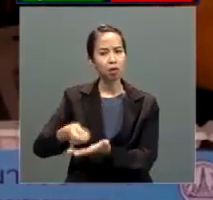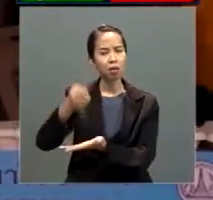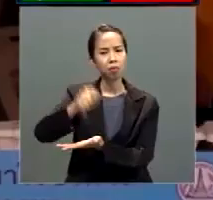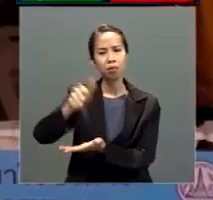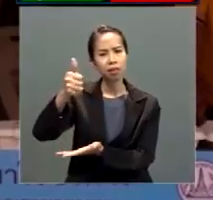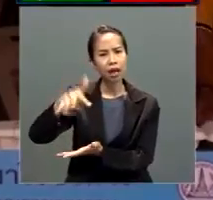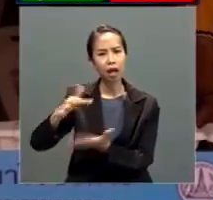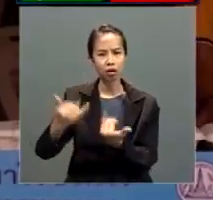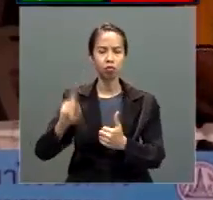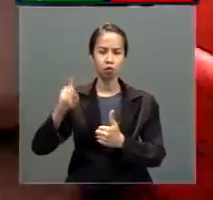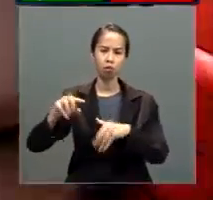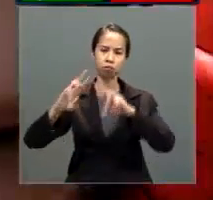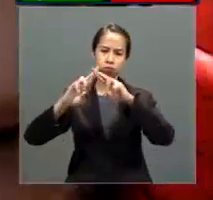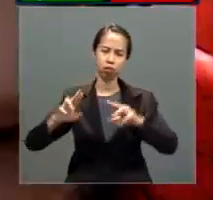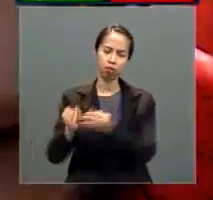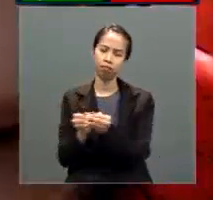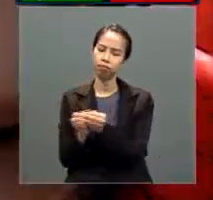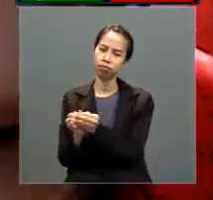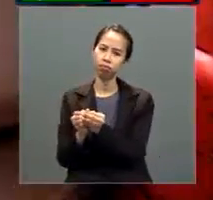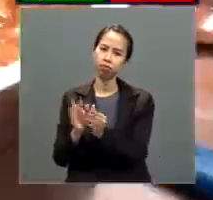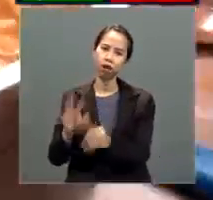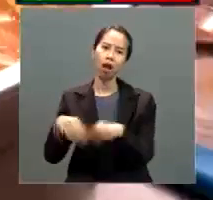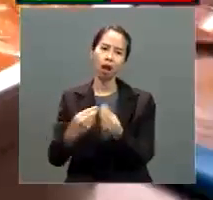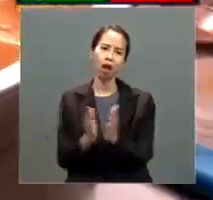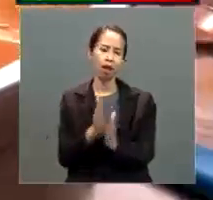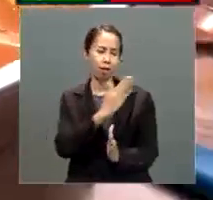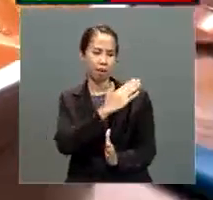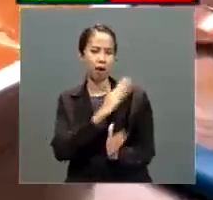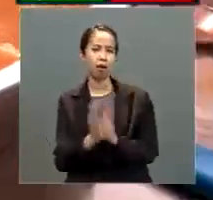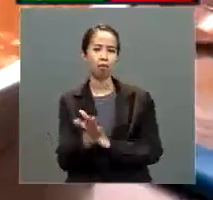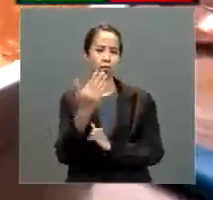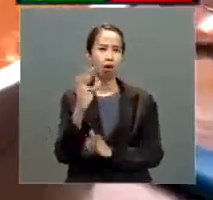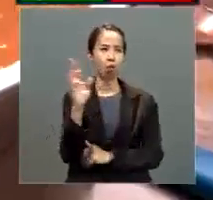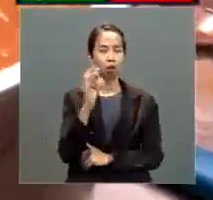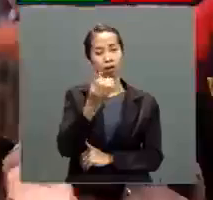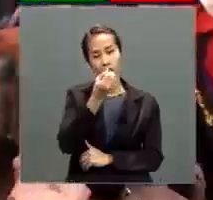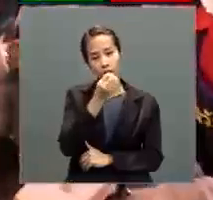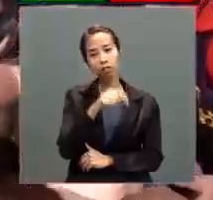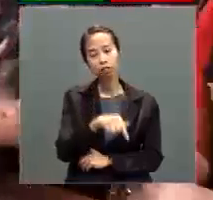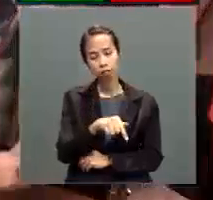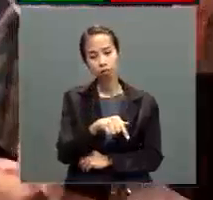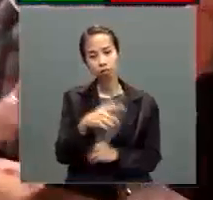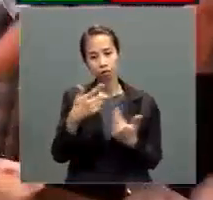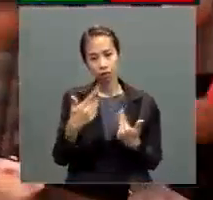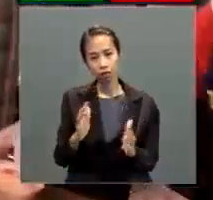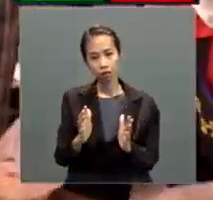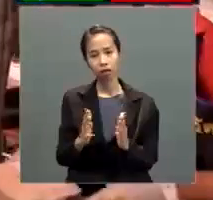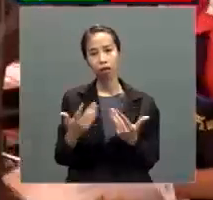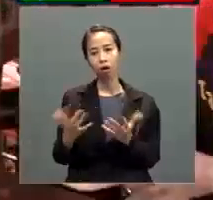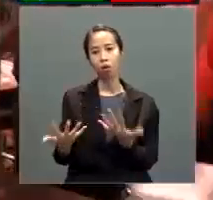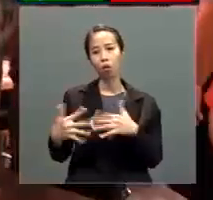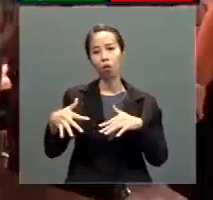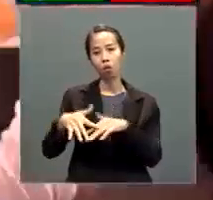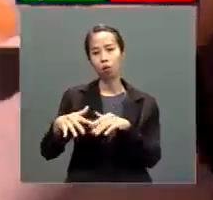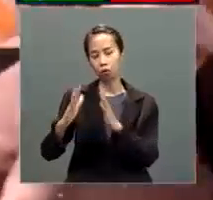งอาหารที่นี่สำหรับให้พระฉันทั้งเช้ากลางวันนะครับแล้วท่านก็ยังไปร่วมกับวัดอรุณซึ่งอยู่ติ